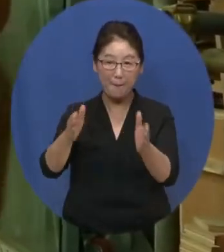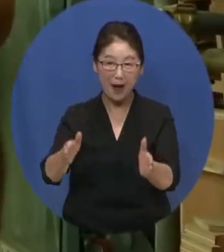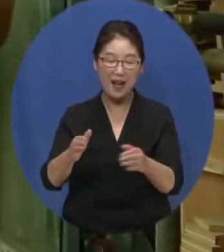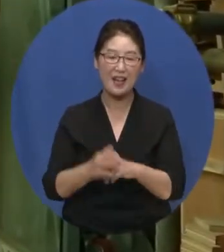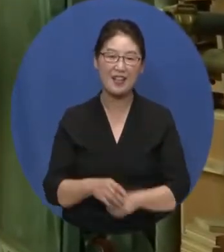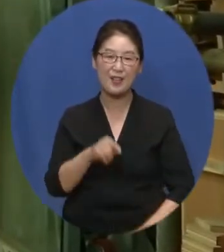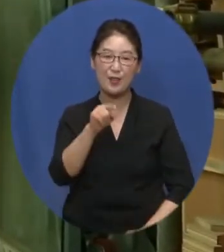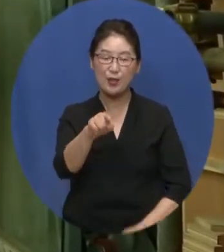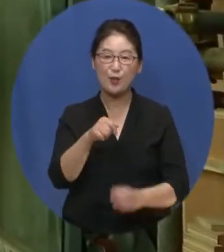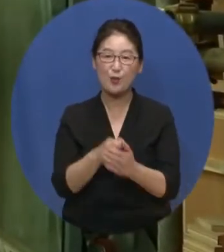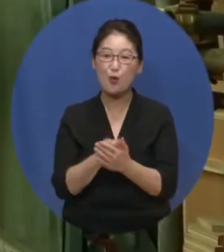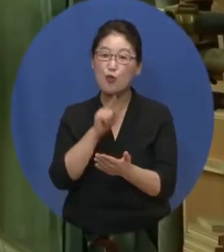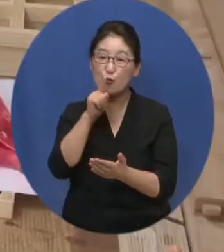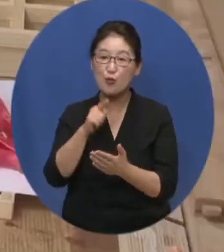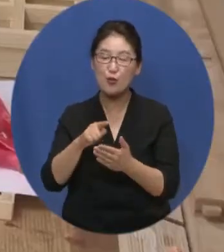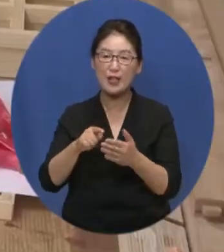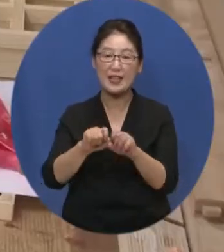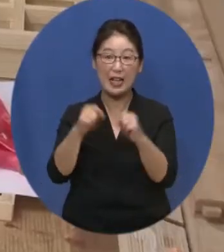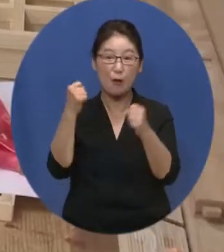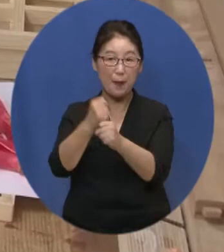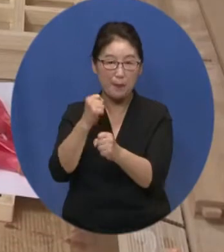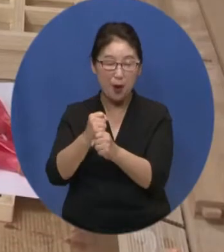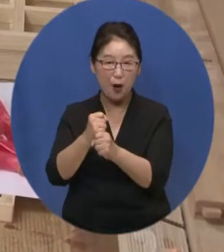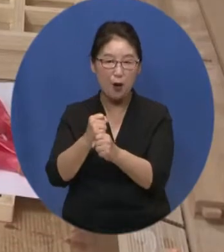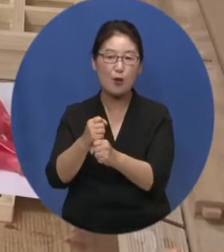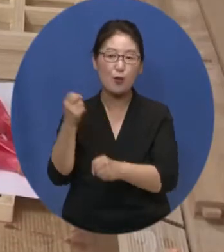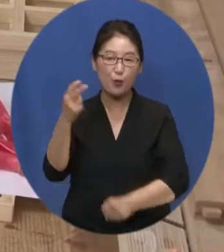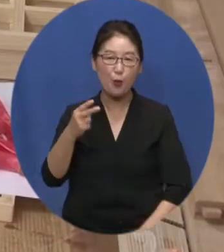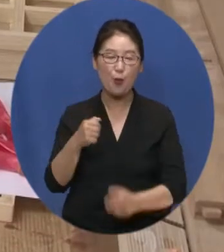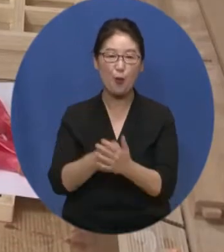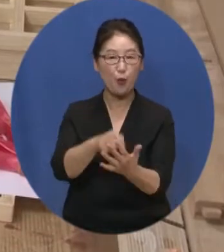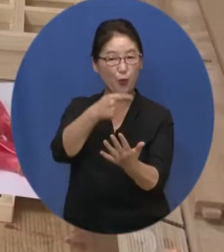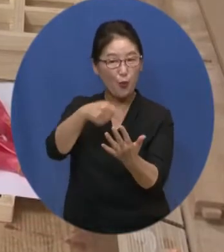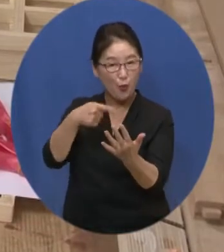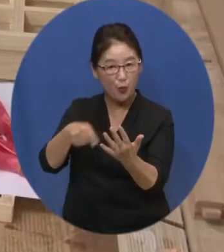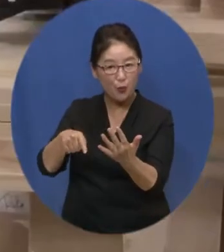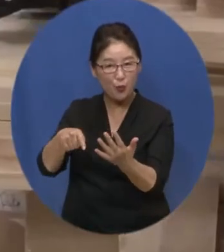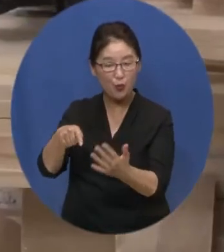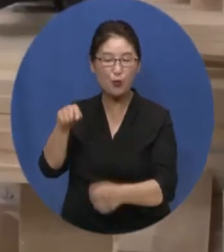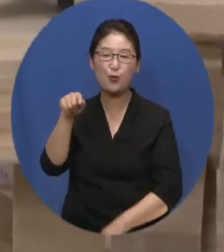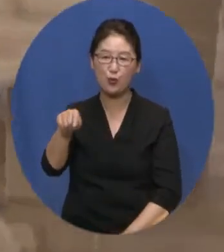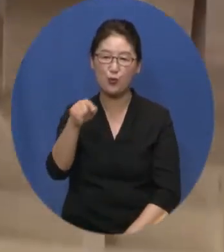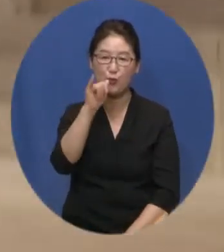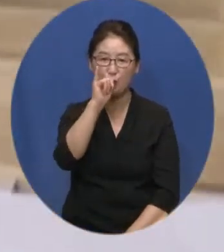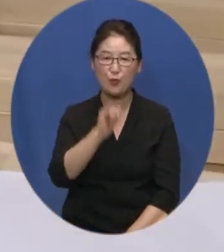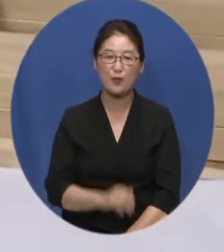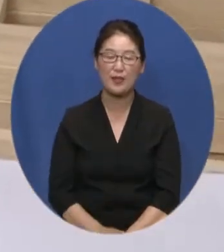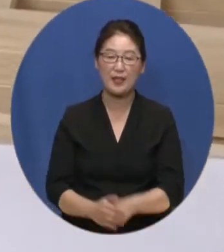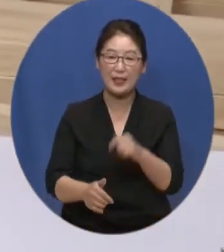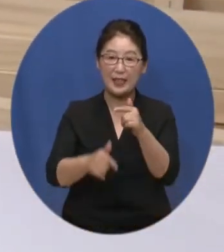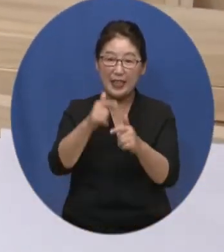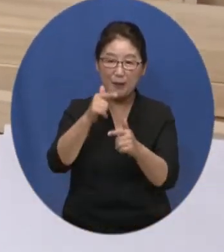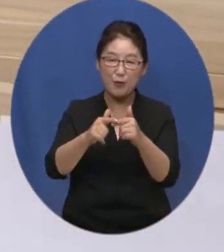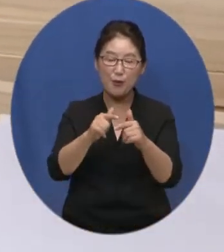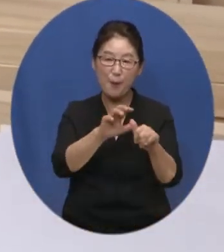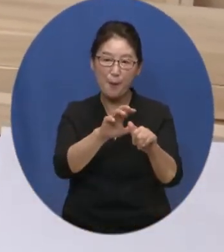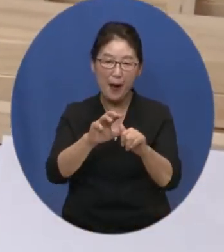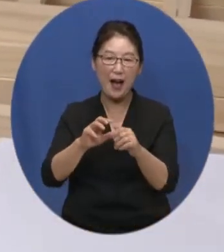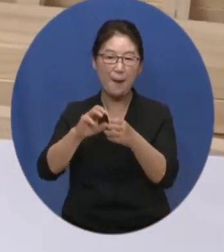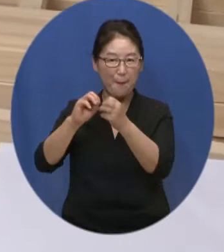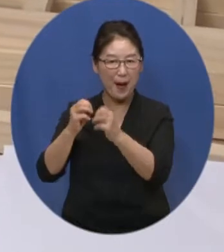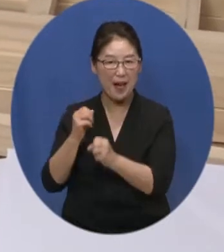교육까지 한 곳에서 이루어지고 있는데요 나무를 만들 때 가장 행복하다는 승 밀실 곰이